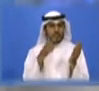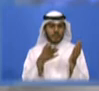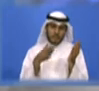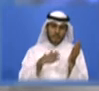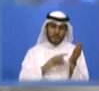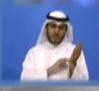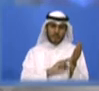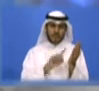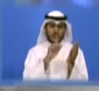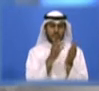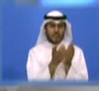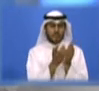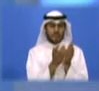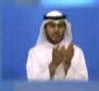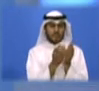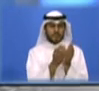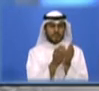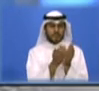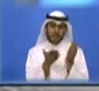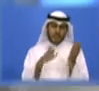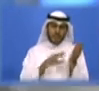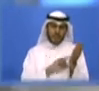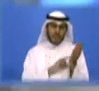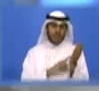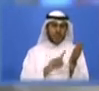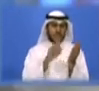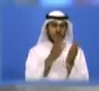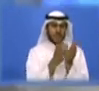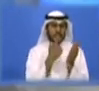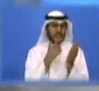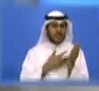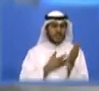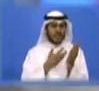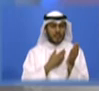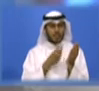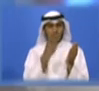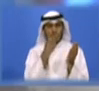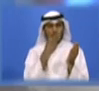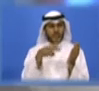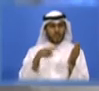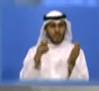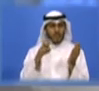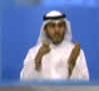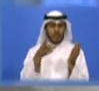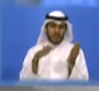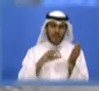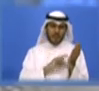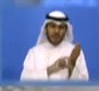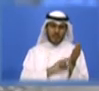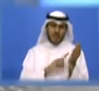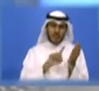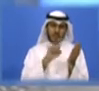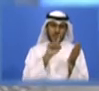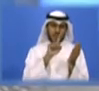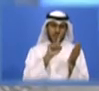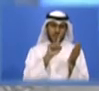21. انتقلت إلى رحمة الله تعالى بهيجة محمد صالح أحمد أرملة جعفر حسين الحسن عن